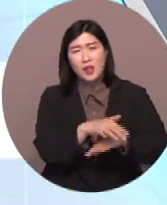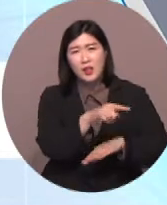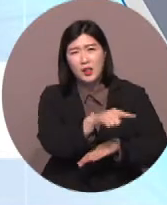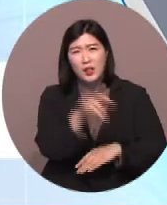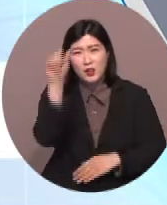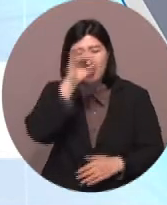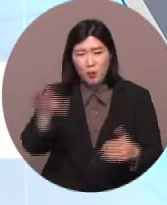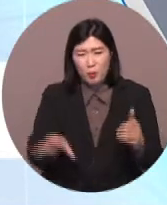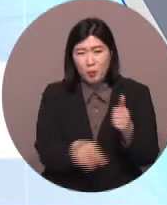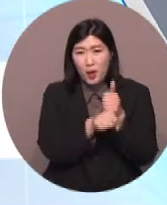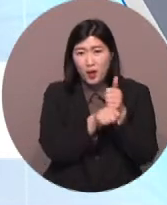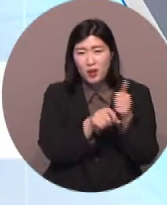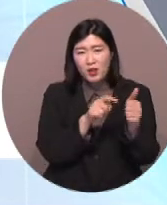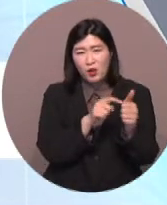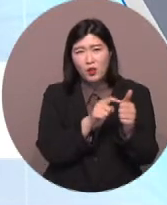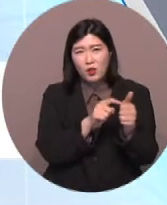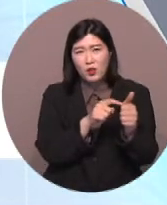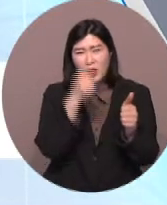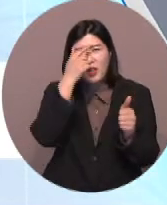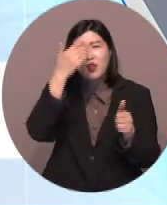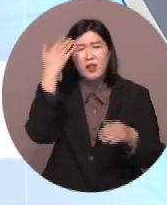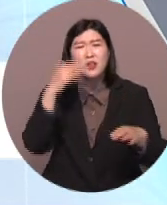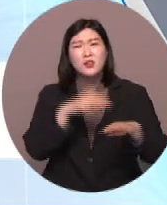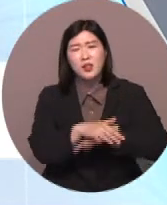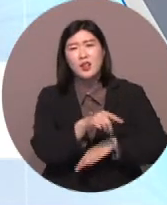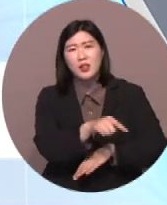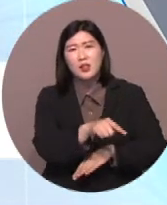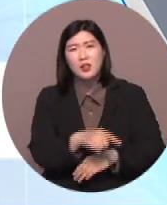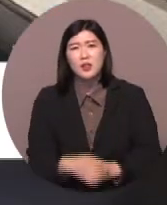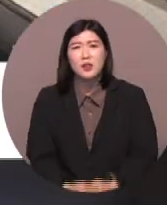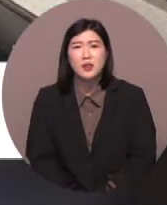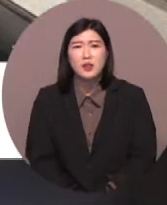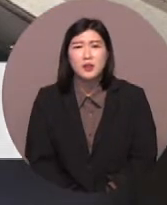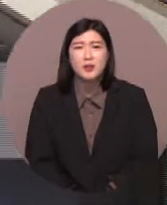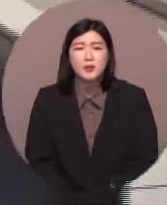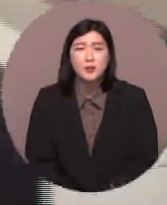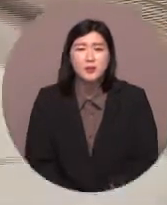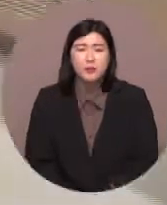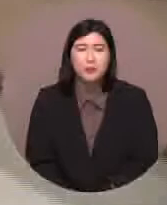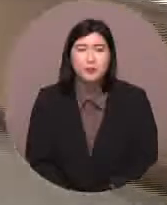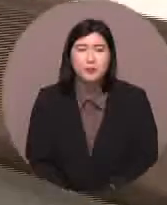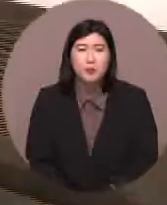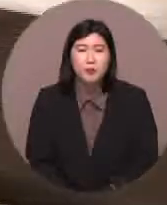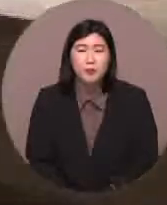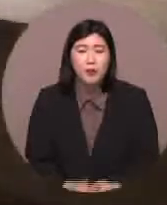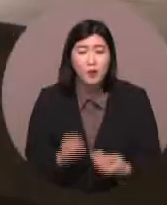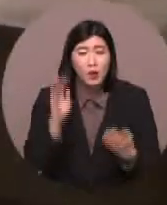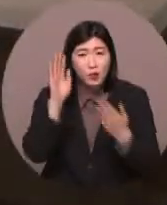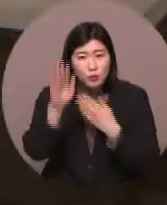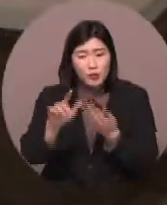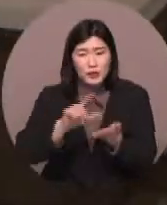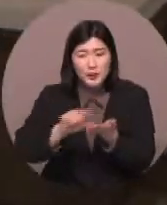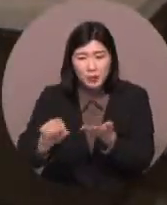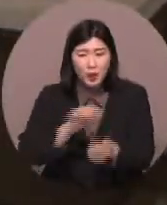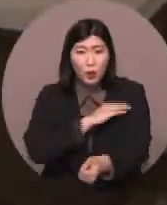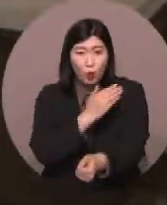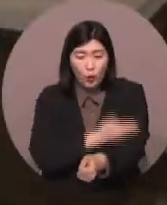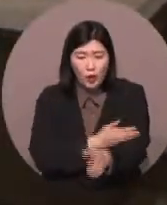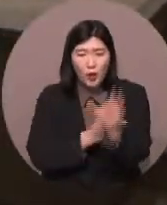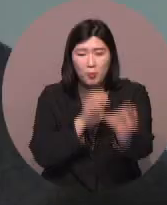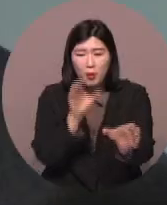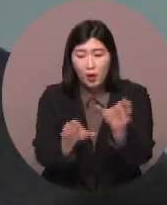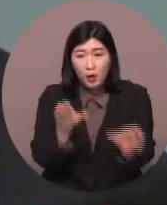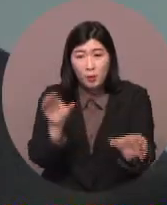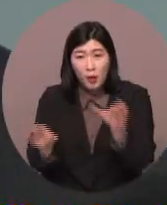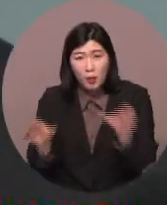이렇게 장악하려는 그런 과거 생각이 가장 큰 문제가 아닌가. 그렇기 때문에 지방정부에 더 많은 권한을 주는